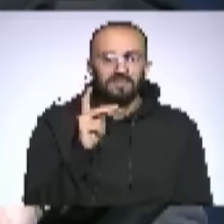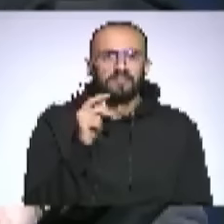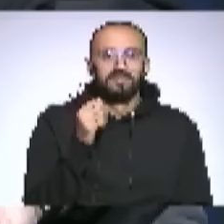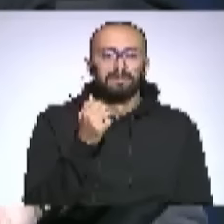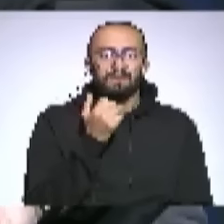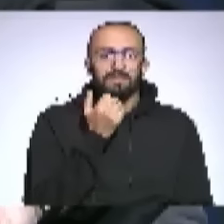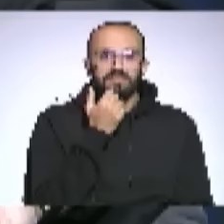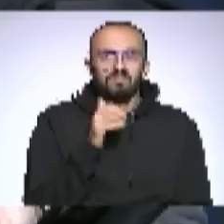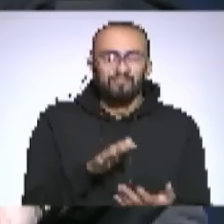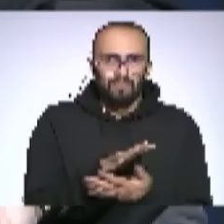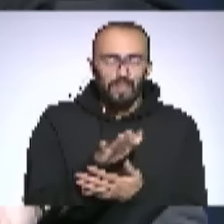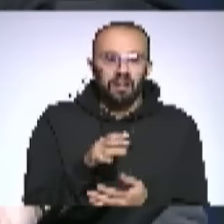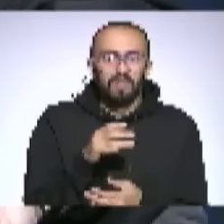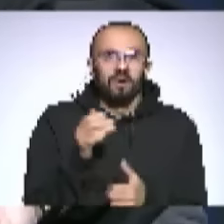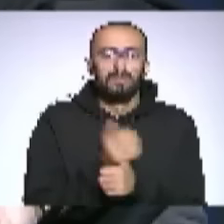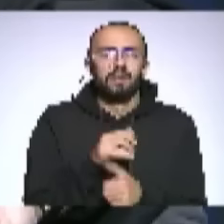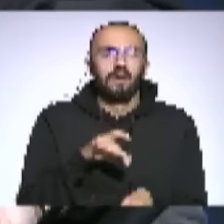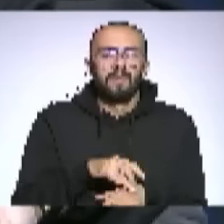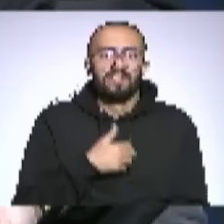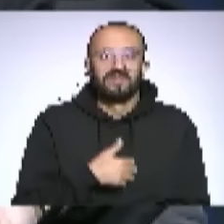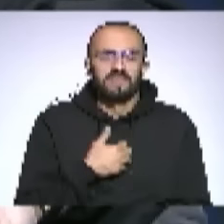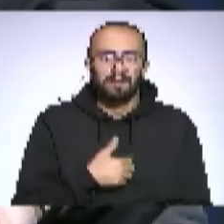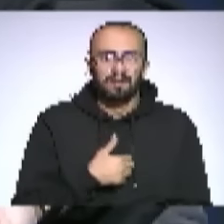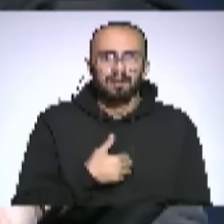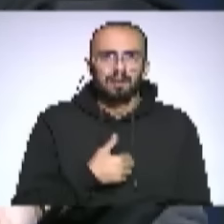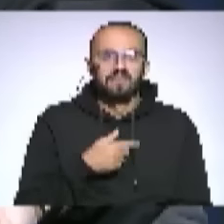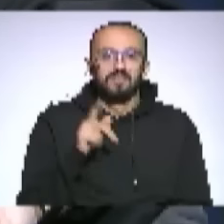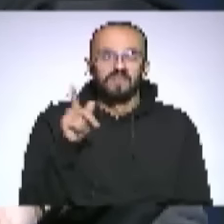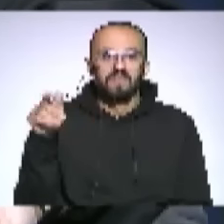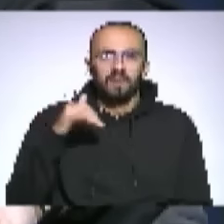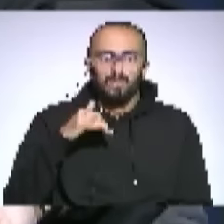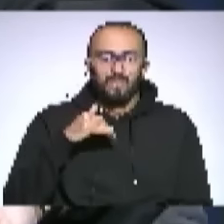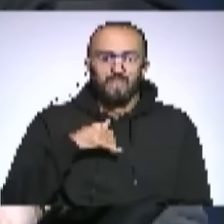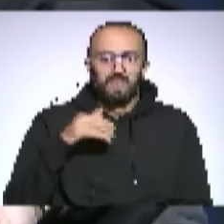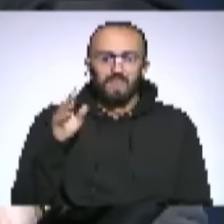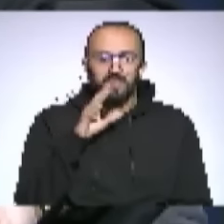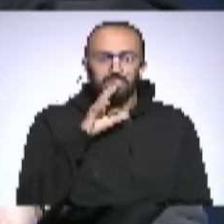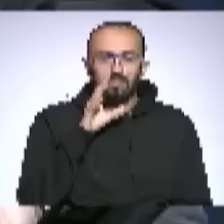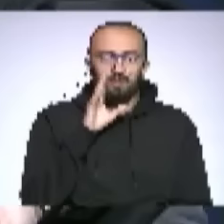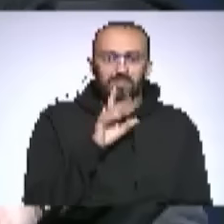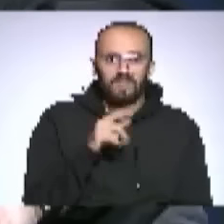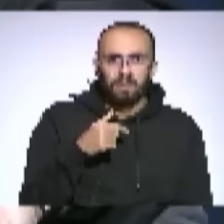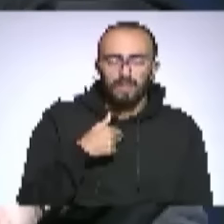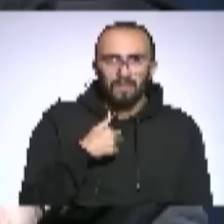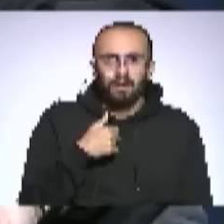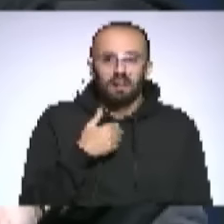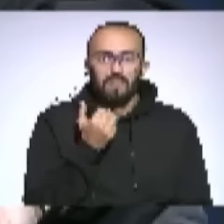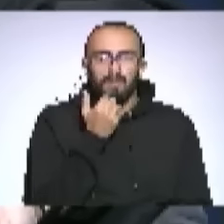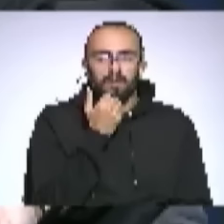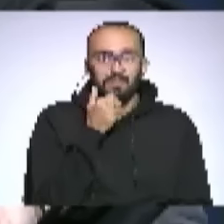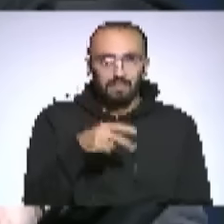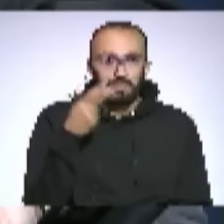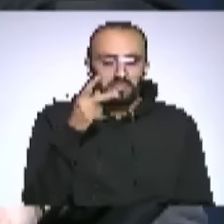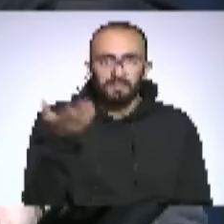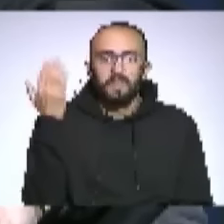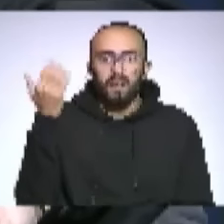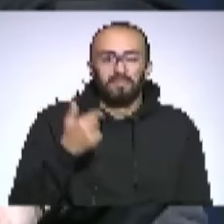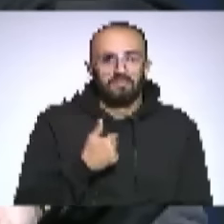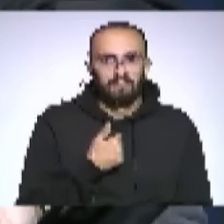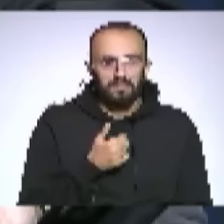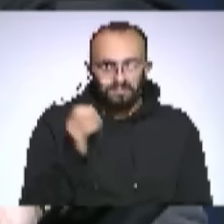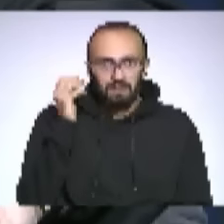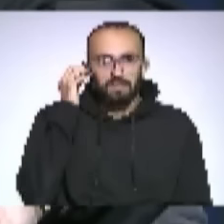نفسي وكده بس هو شك بعد السنين دي كلها يعني الغلطه دي كانت من زمان